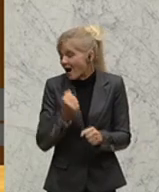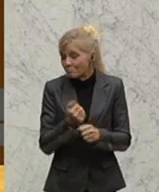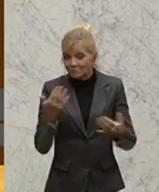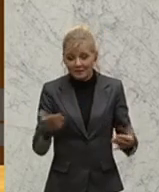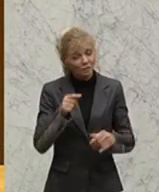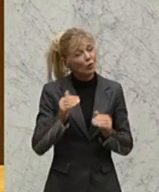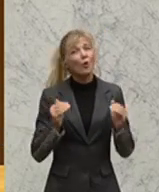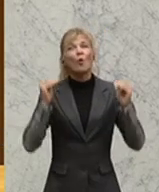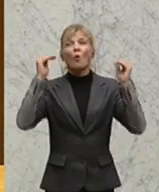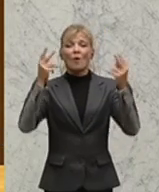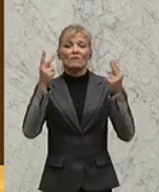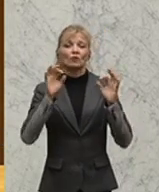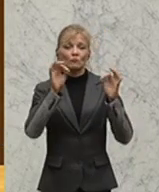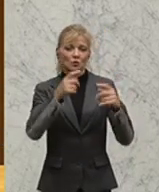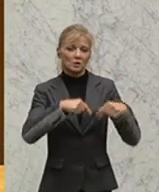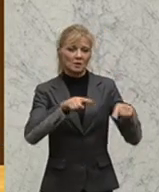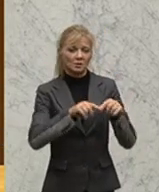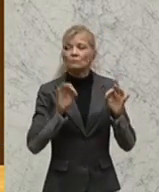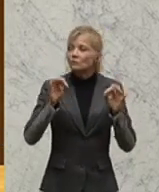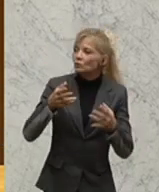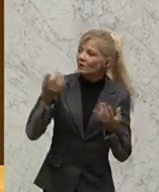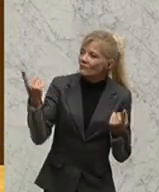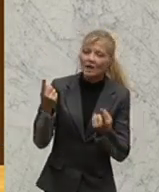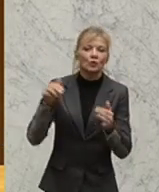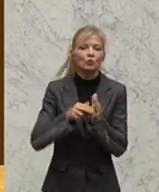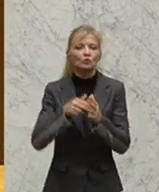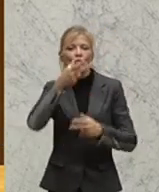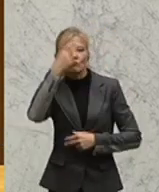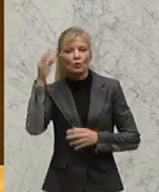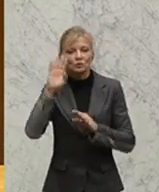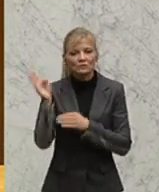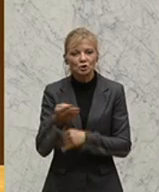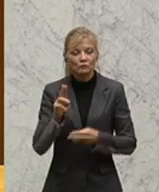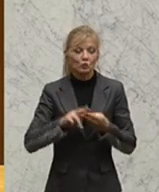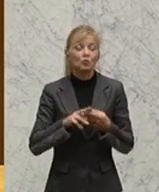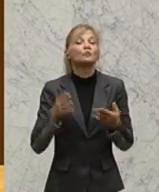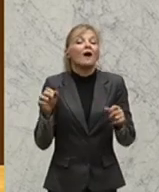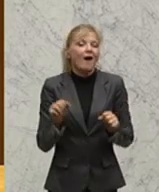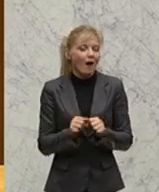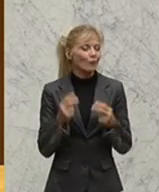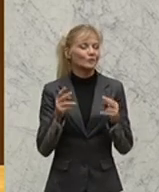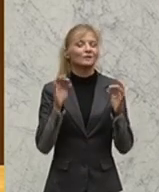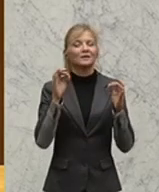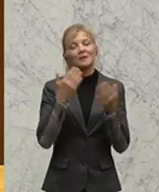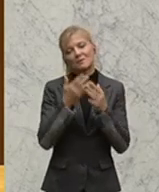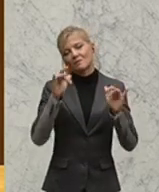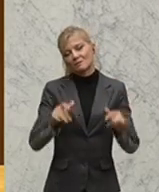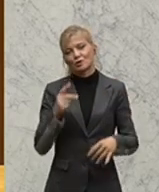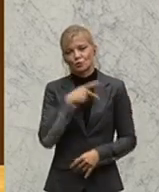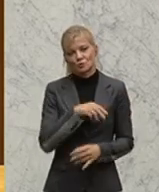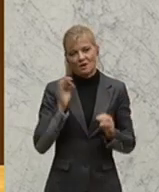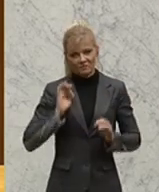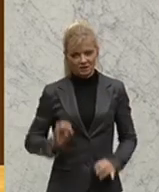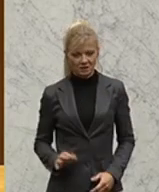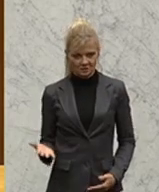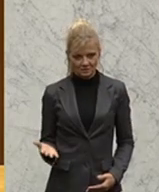ein ganz hoher Wert auch für die Gesellschaft, für die Volkswirtschaft, für den sozialen Frieden, so würde ich das ausdrücken. Und dass wir darüber diskutieren,